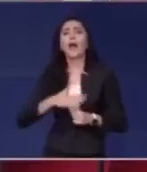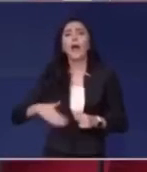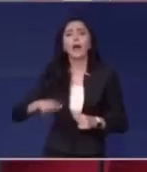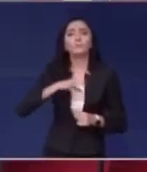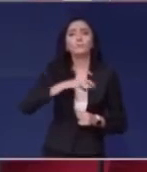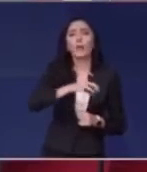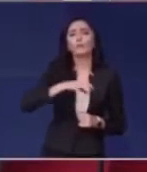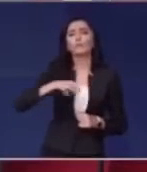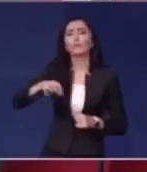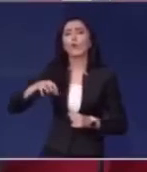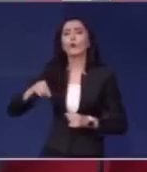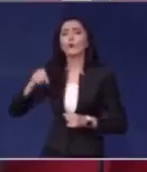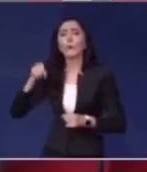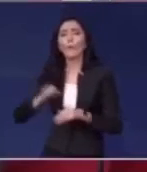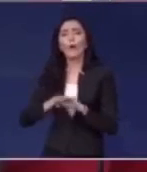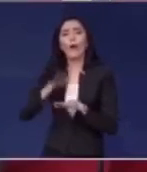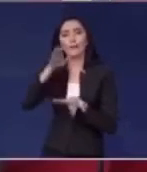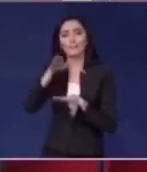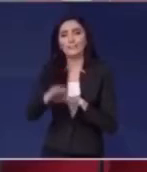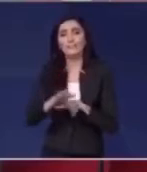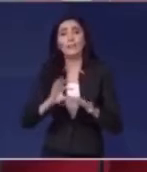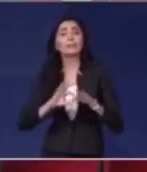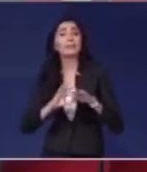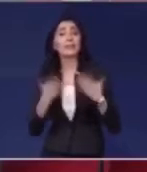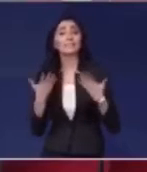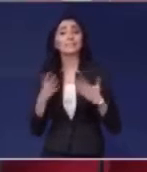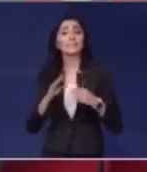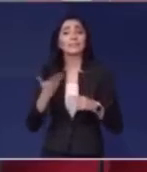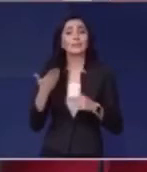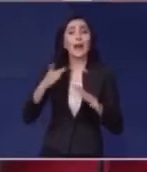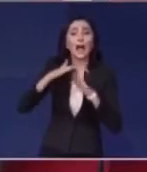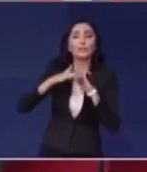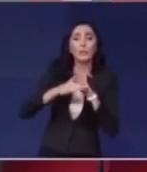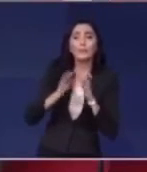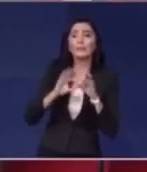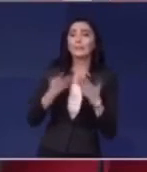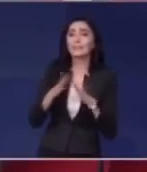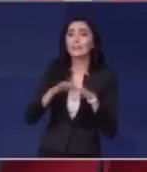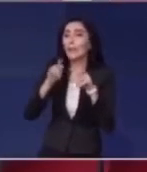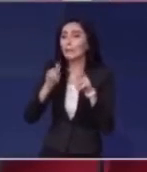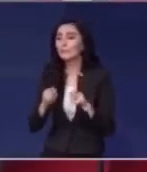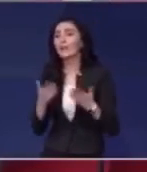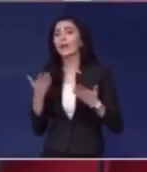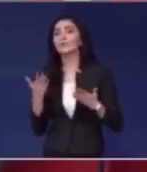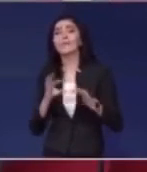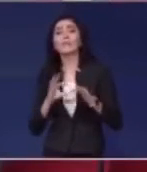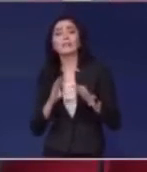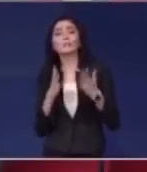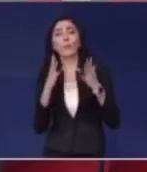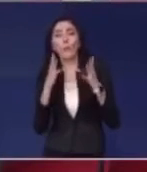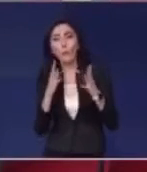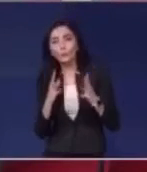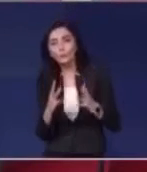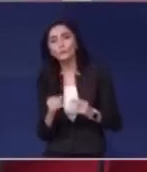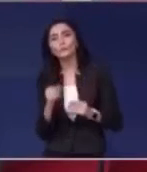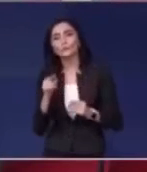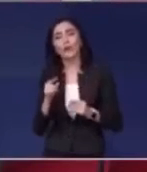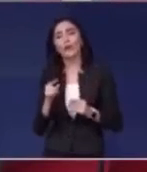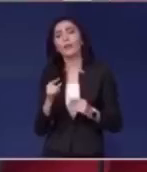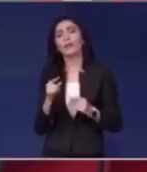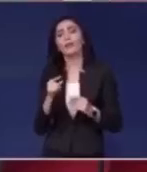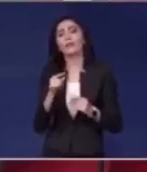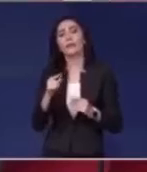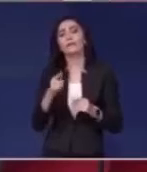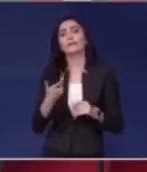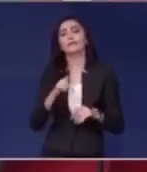sektörde bu adımların nasıl hangi aşamalara göre ve ne şekilde atılacağı ile ilgili